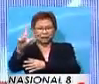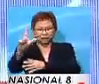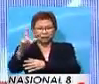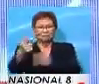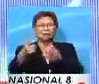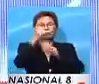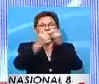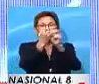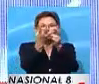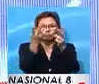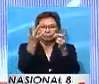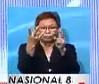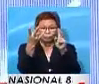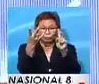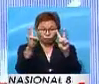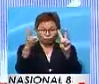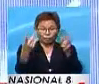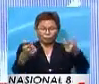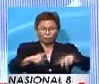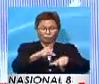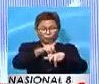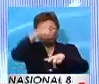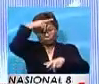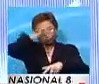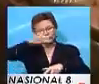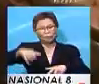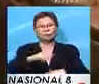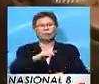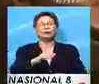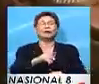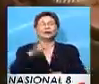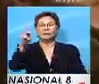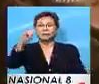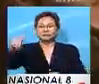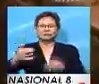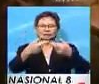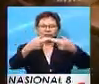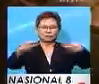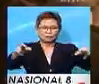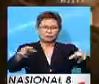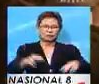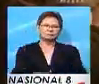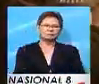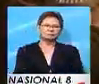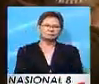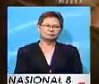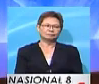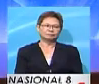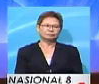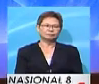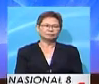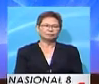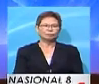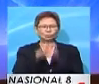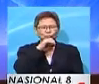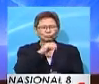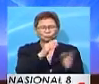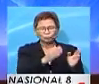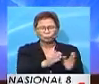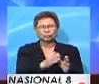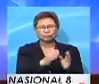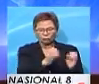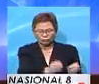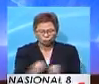berlangsung di Putrajaya hadir merasmikan menteri belia dan sukan Khairi Jamaluddin memasuki usia penganjuran